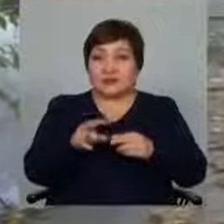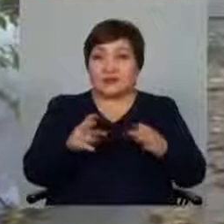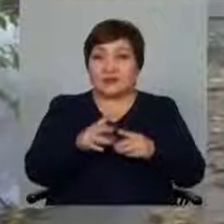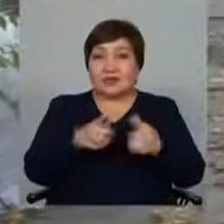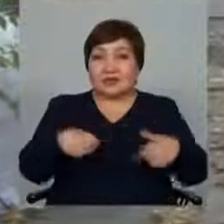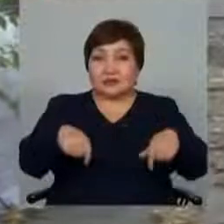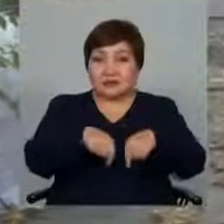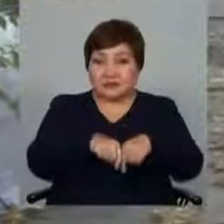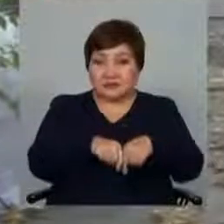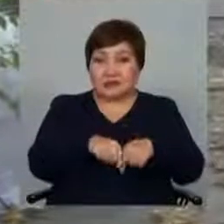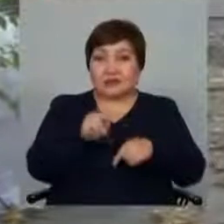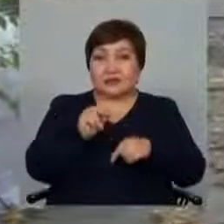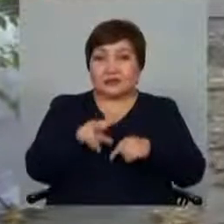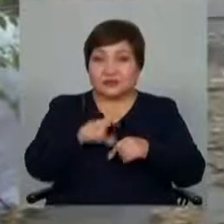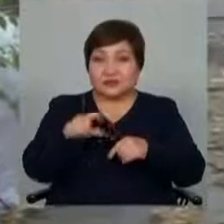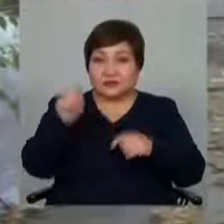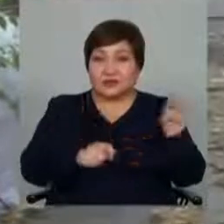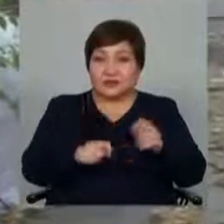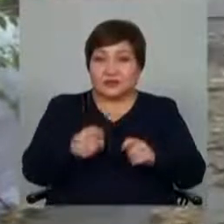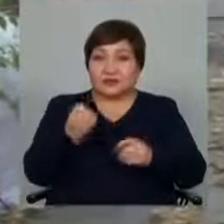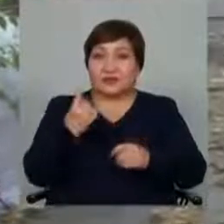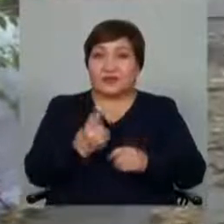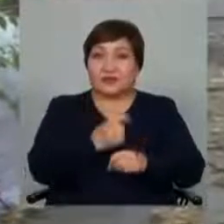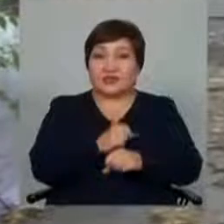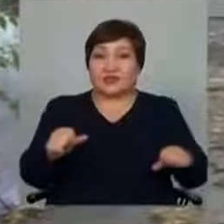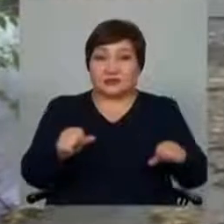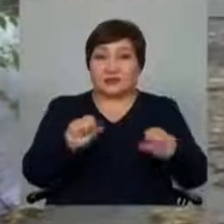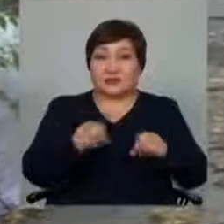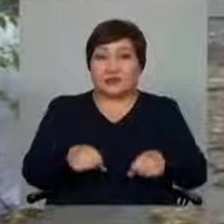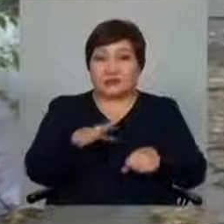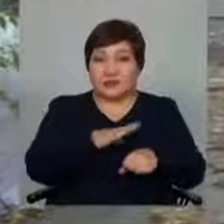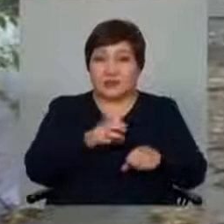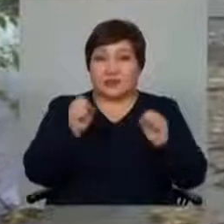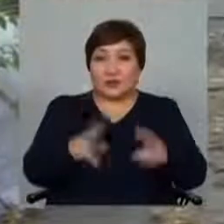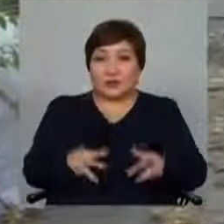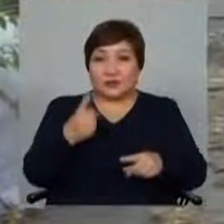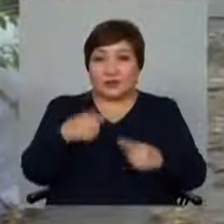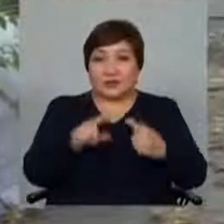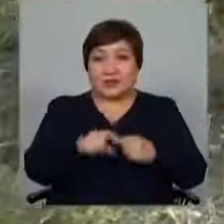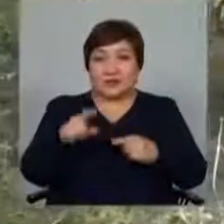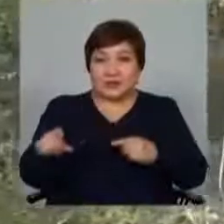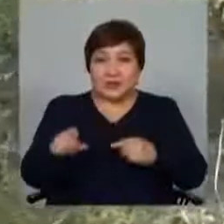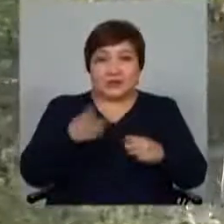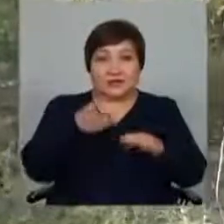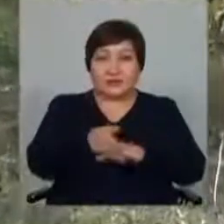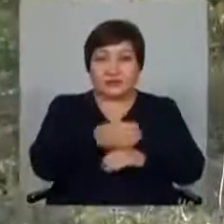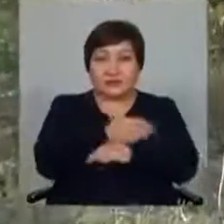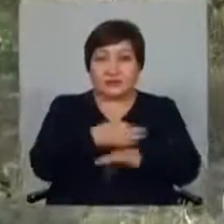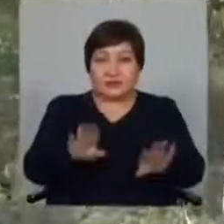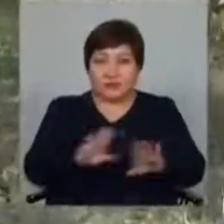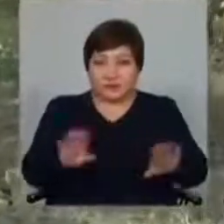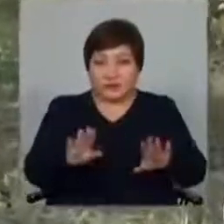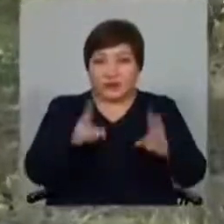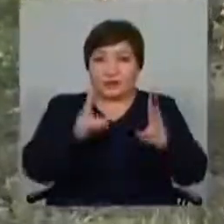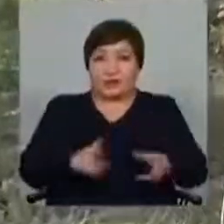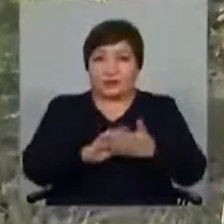келді. Тағы да бір жарылыс болу мүмкін деген қауіппен өзге адамдарды ішке кіргізіп жатқан жоқ. Апатты жағдай күндіз